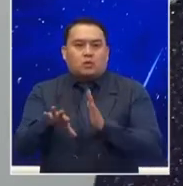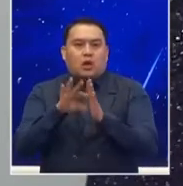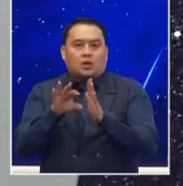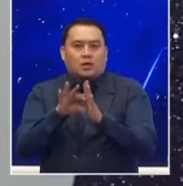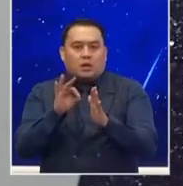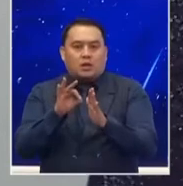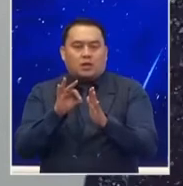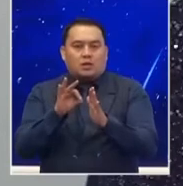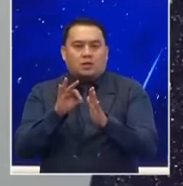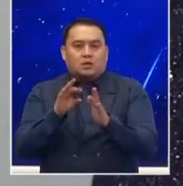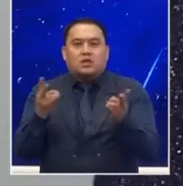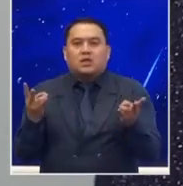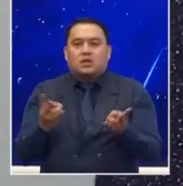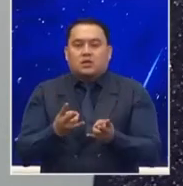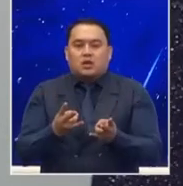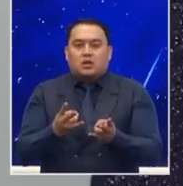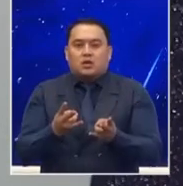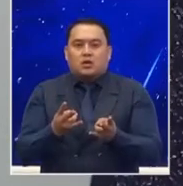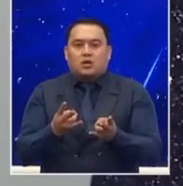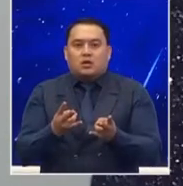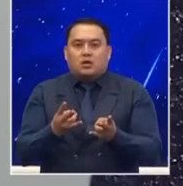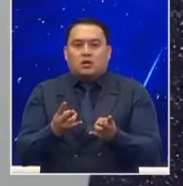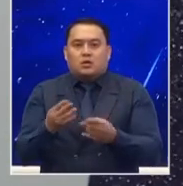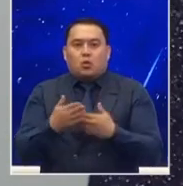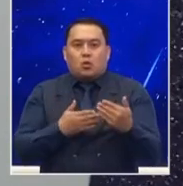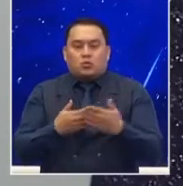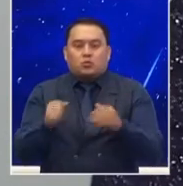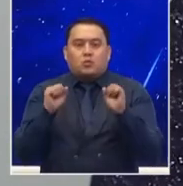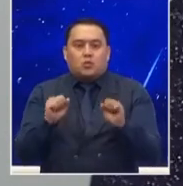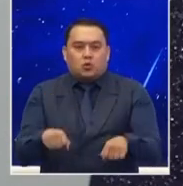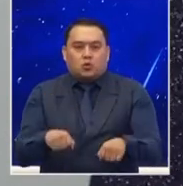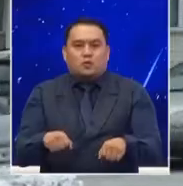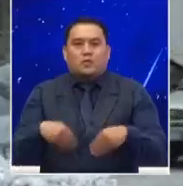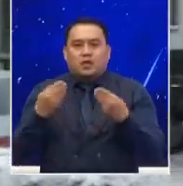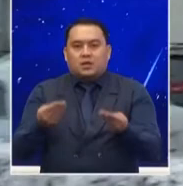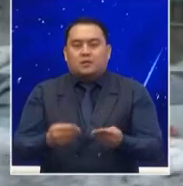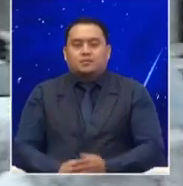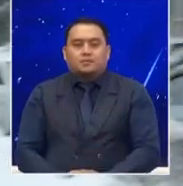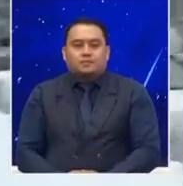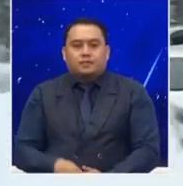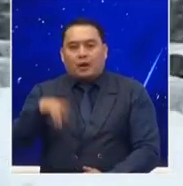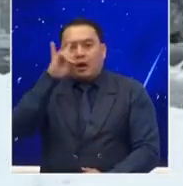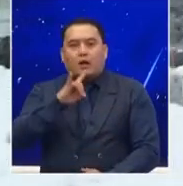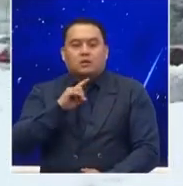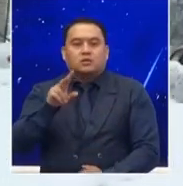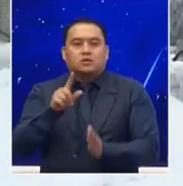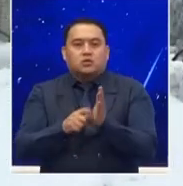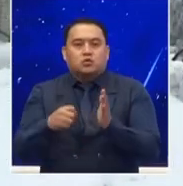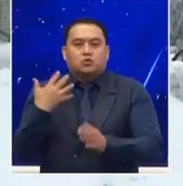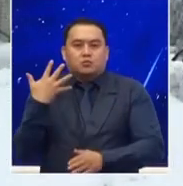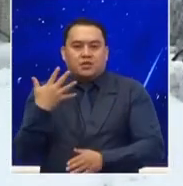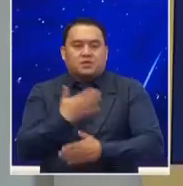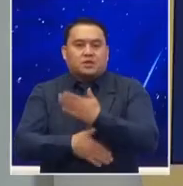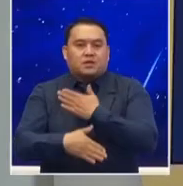таңдаған керекті бұйымдарға қол жеткізу мүмкіндік береді. Жалпы Қазақстанда 705 мыңнан аса